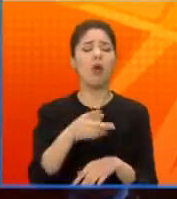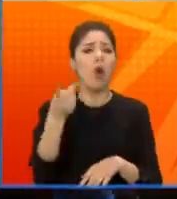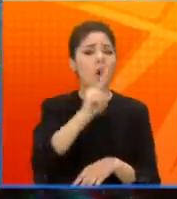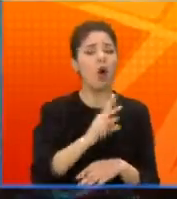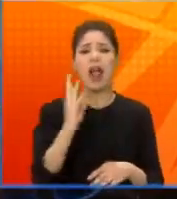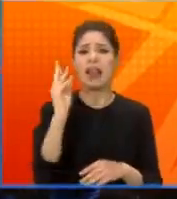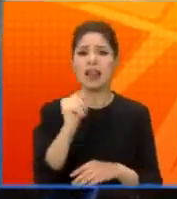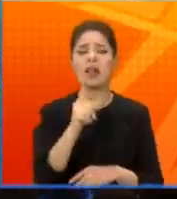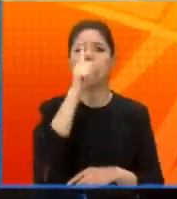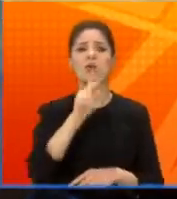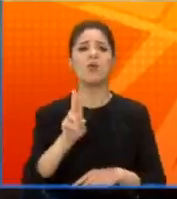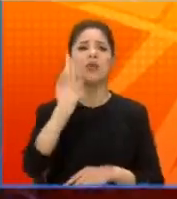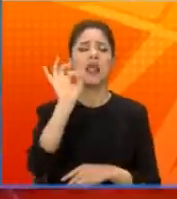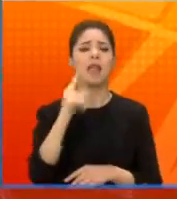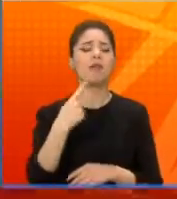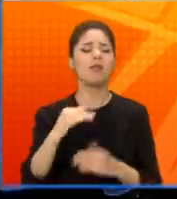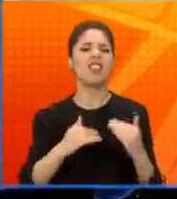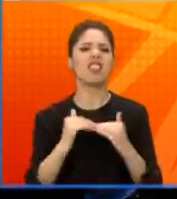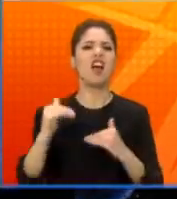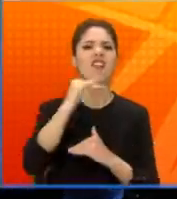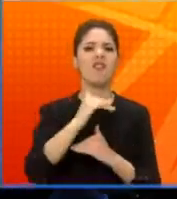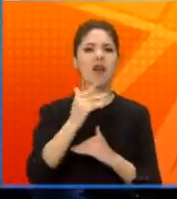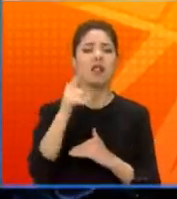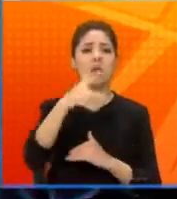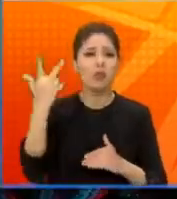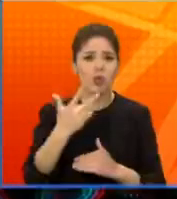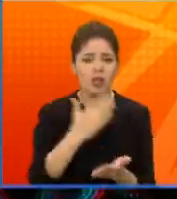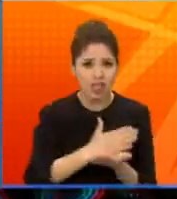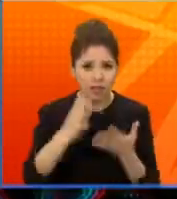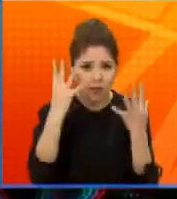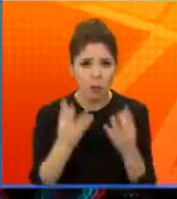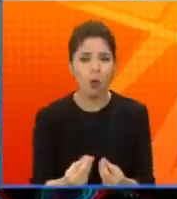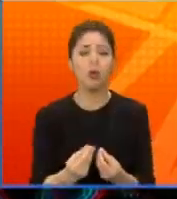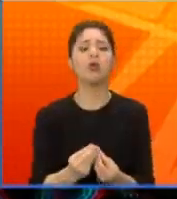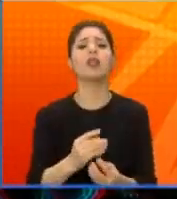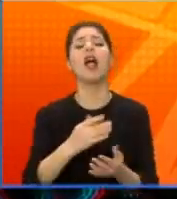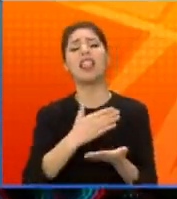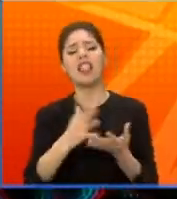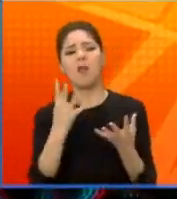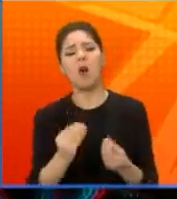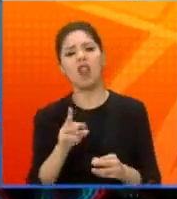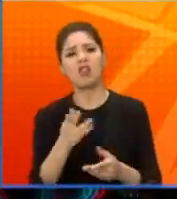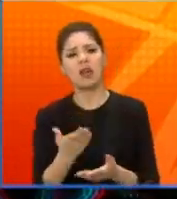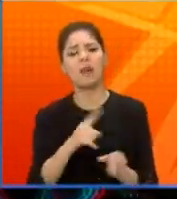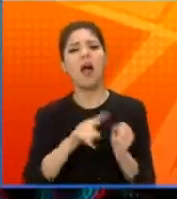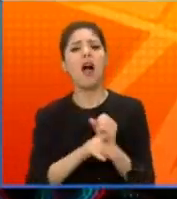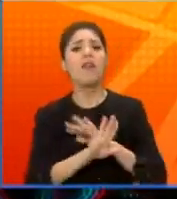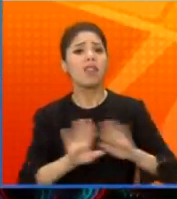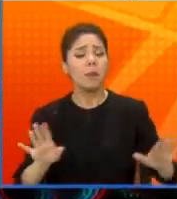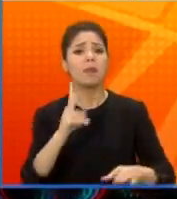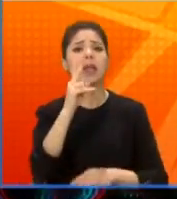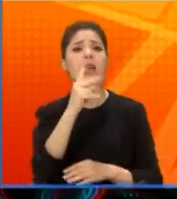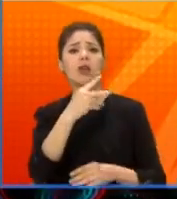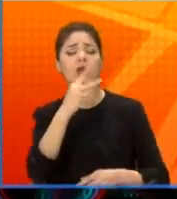canların sayısı ise 170 binden fazla ve eğer bu hız devam ederse ki edecek gibi hafta bitmeden